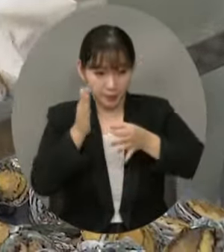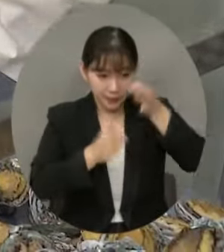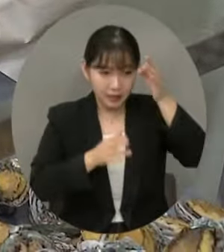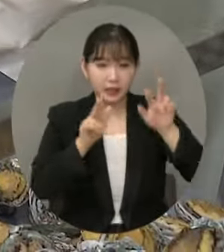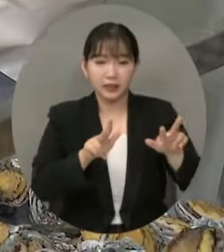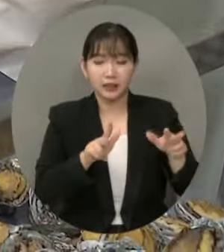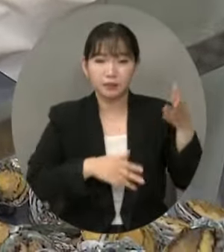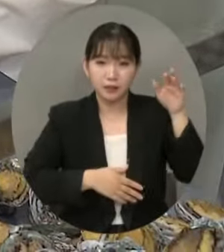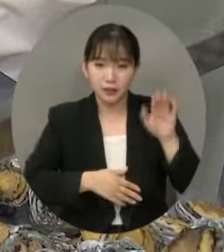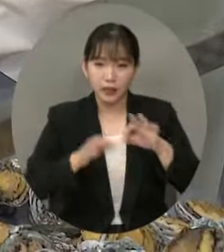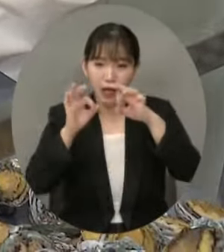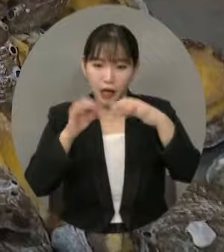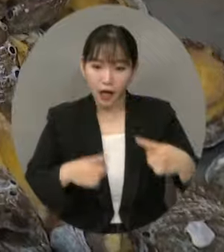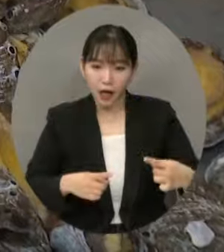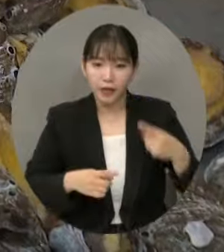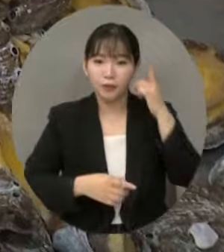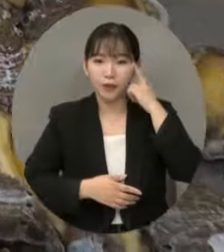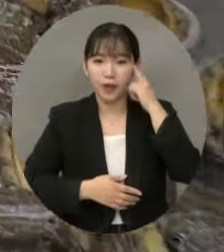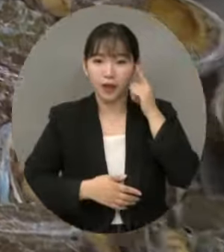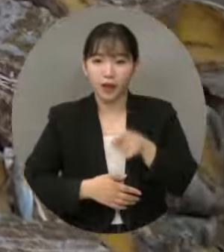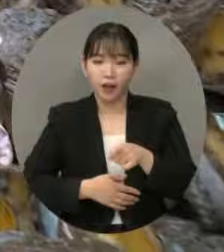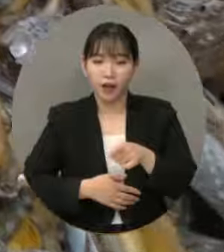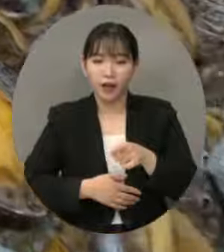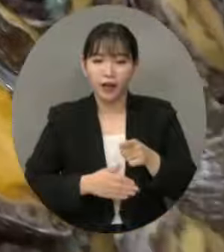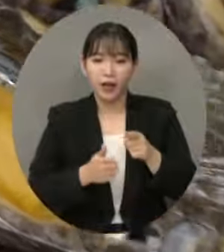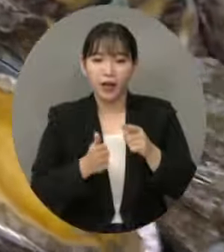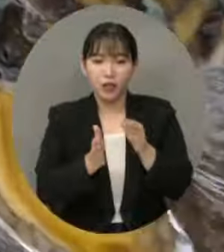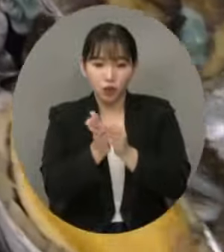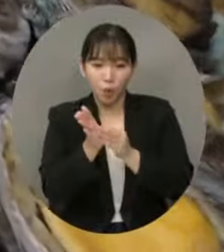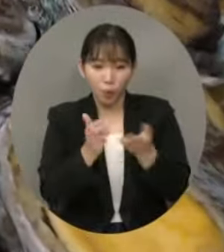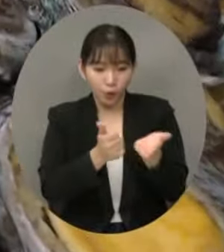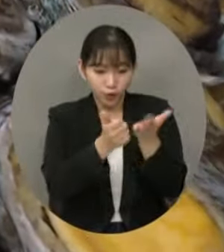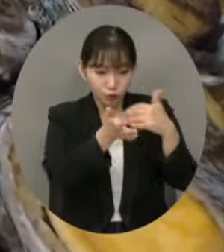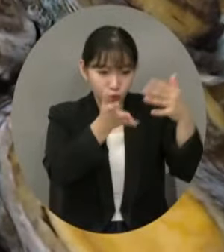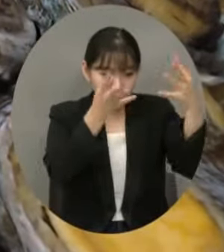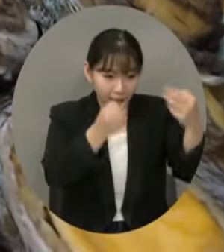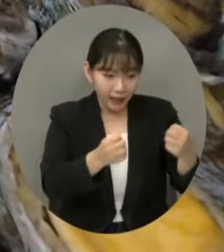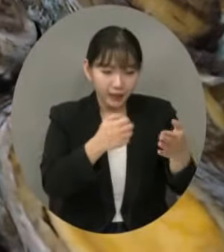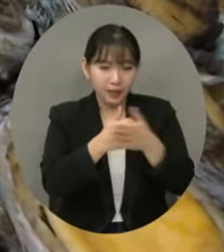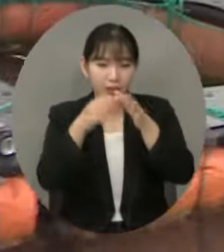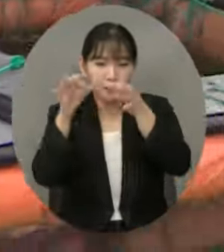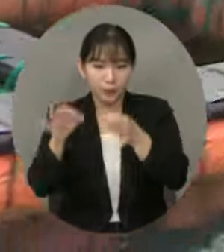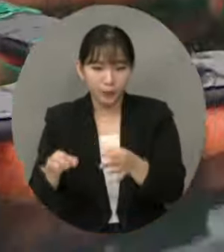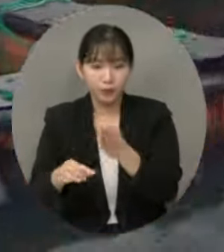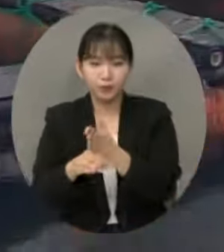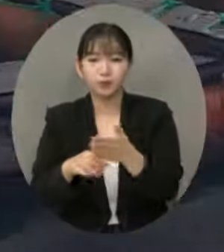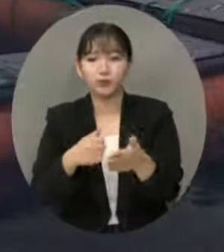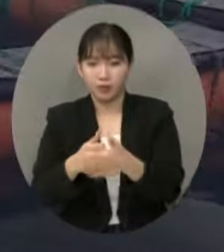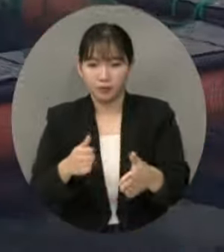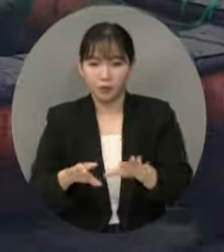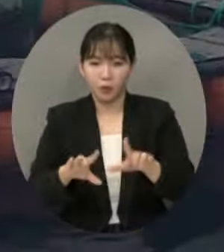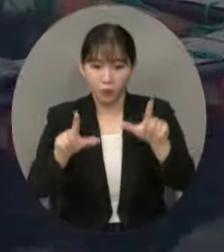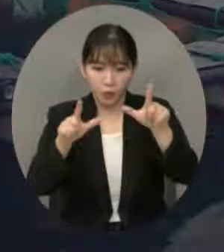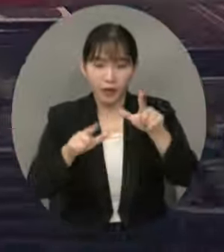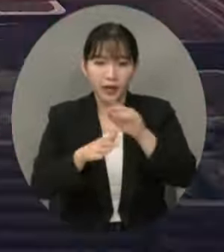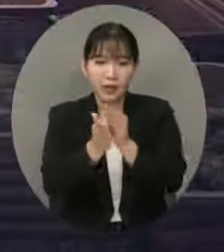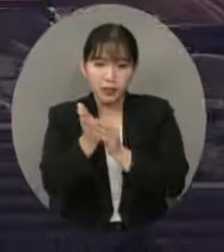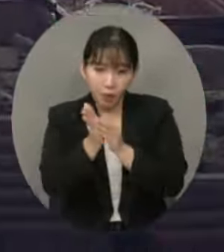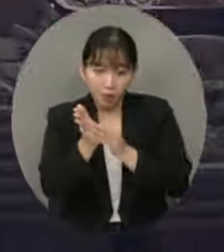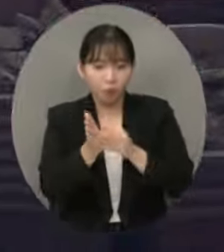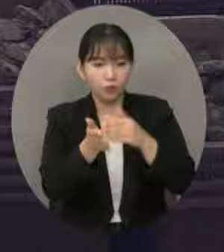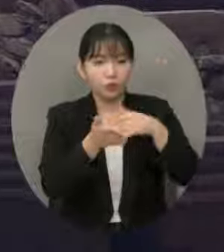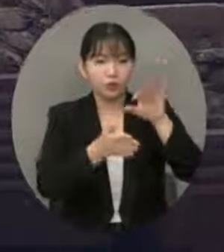형성될 시기에 할인 판매가 이루어지는 것은 생산량이 많아 가격이 하락하고 있기 때문. 올해 전복 산지 가격은